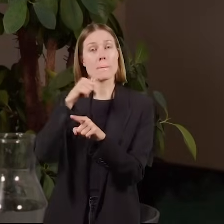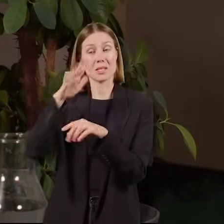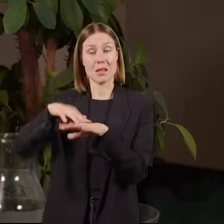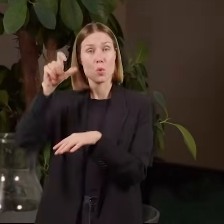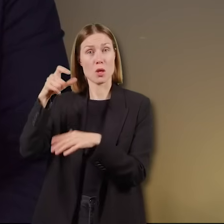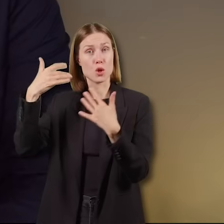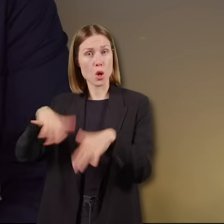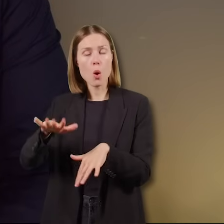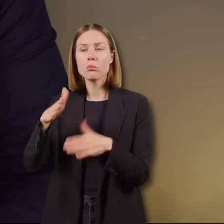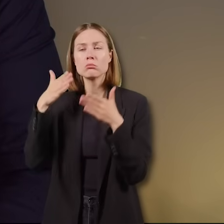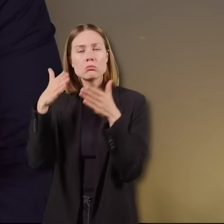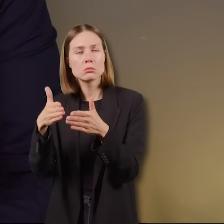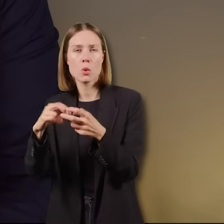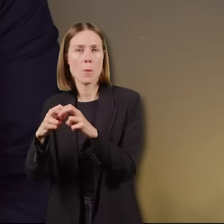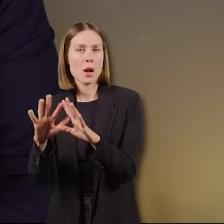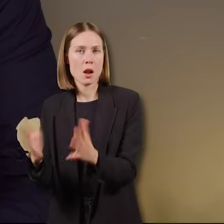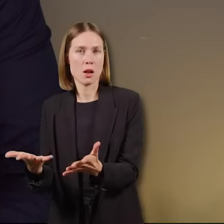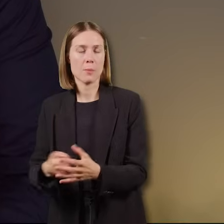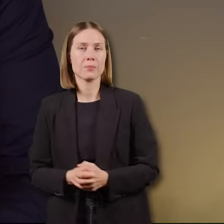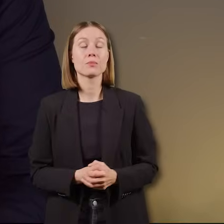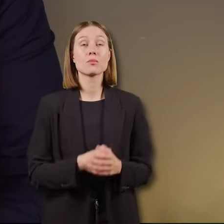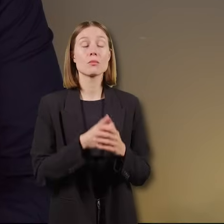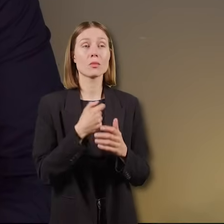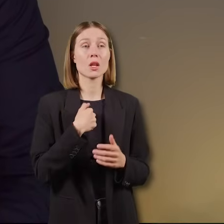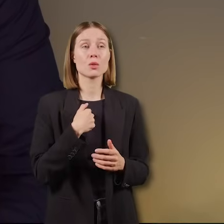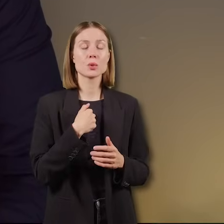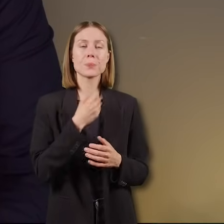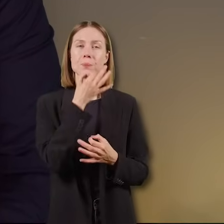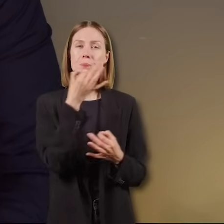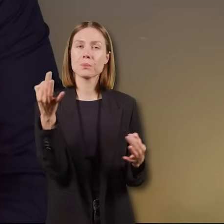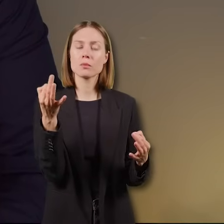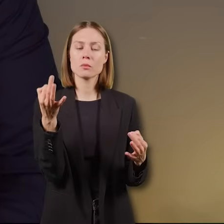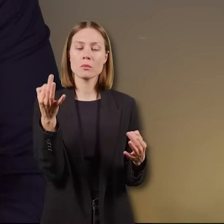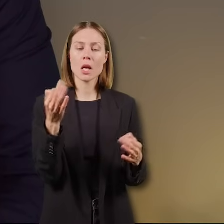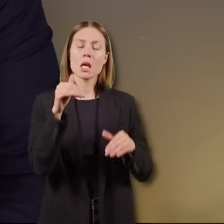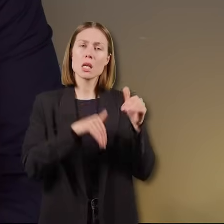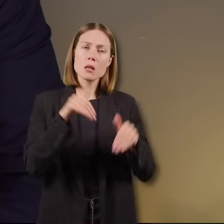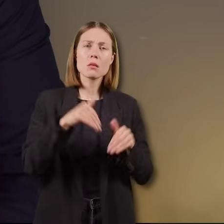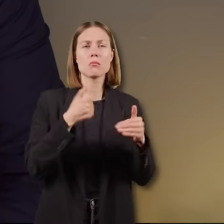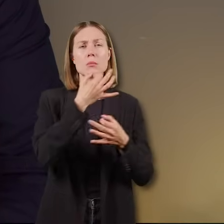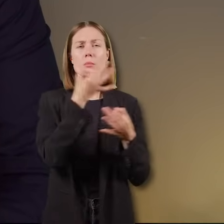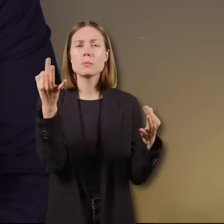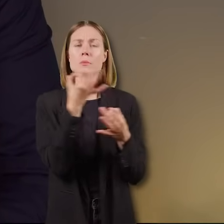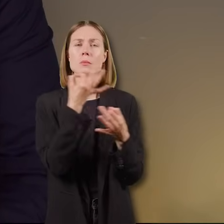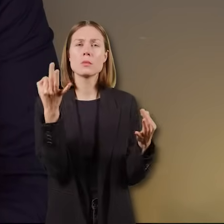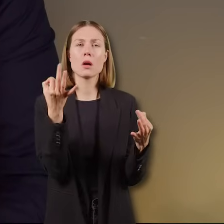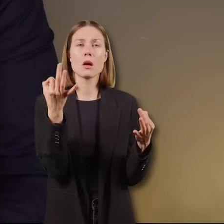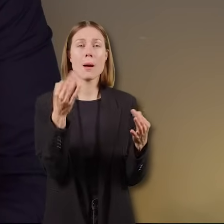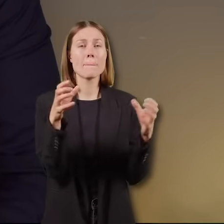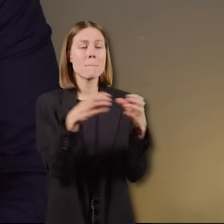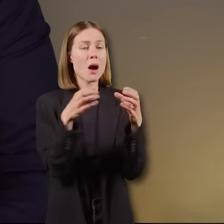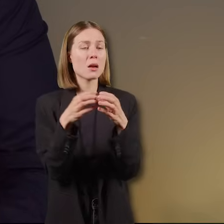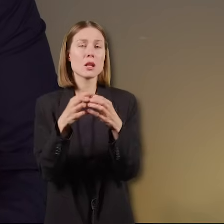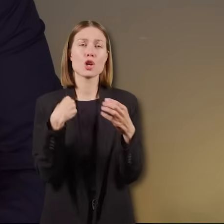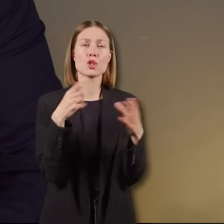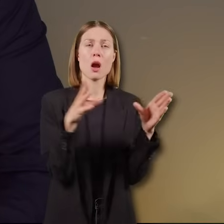šiandien. Iš tiesų, aš visą laiką deklaravau nuo pat pradžių rinkimuose, kad su kokiam partijom